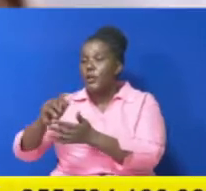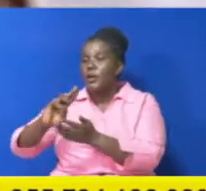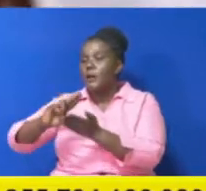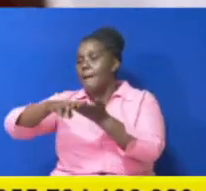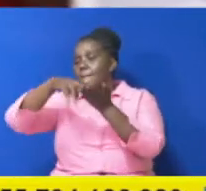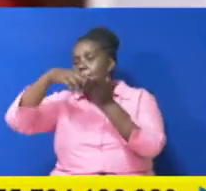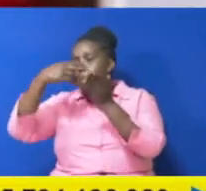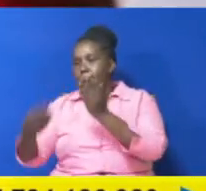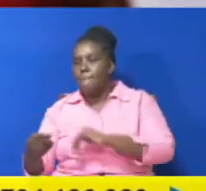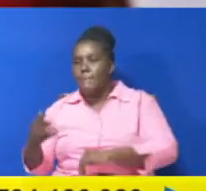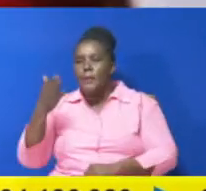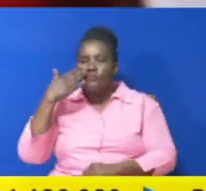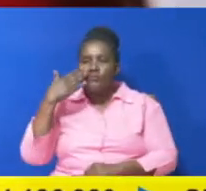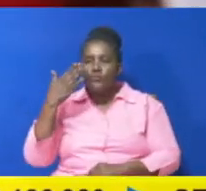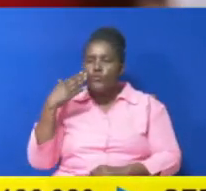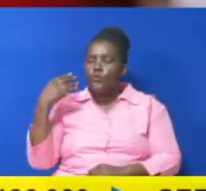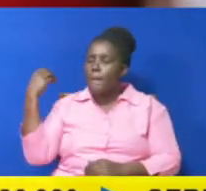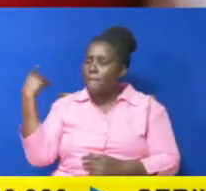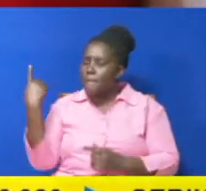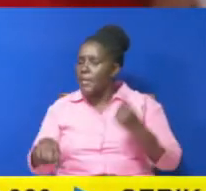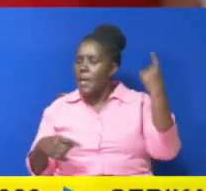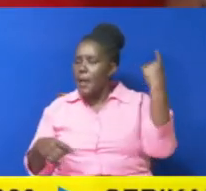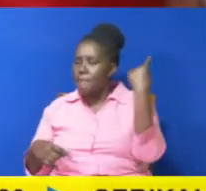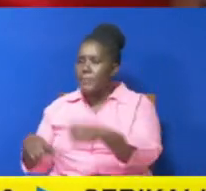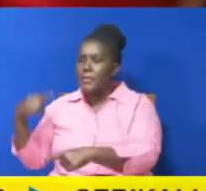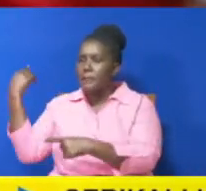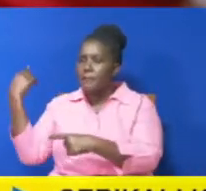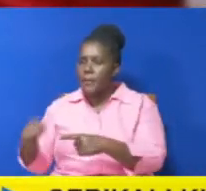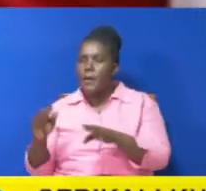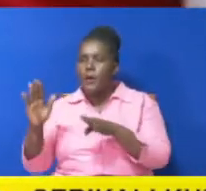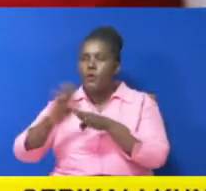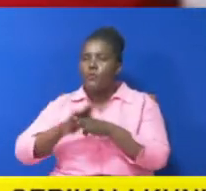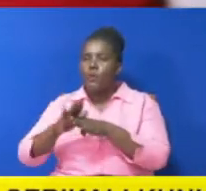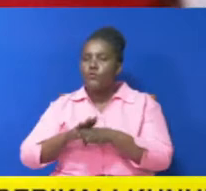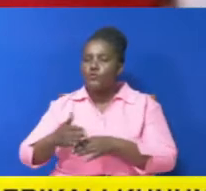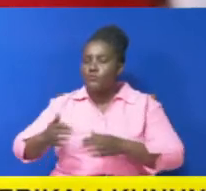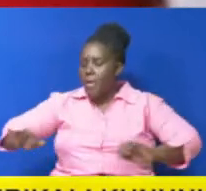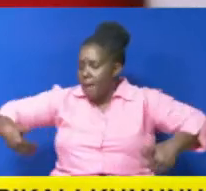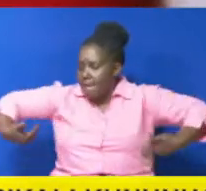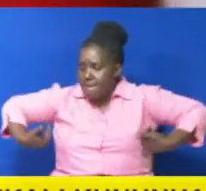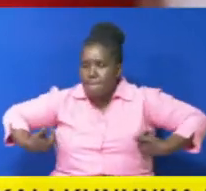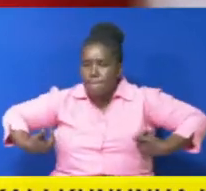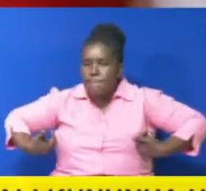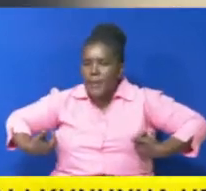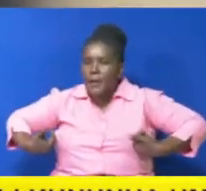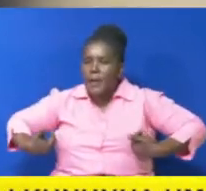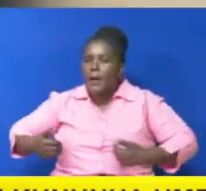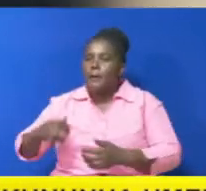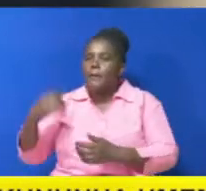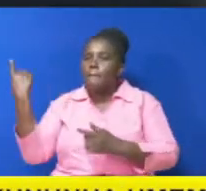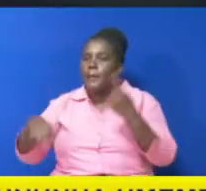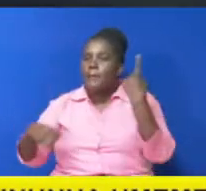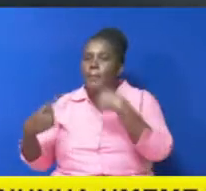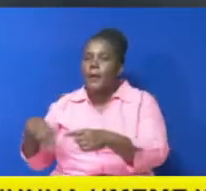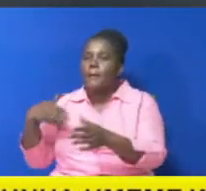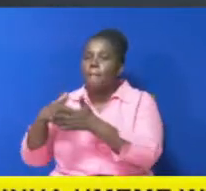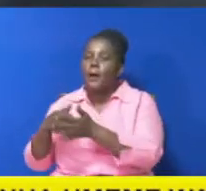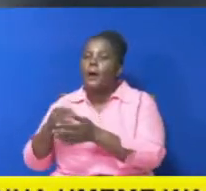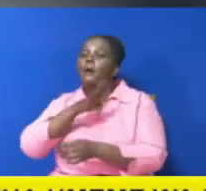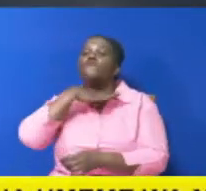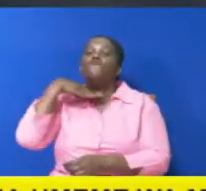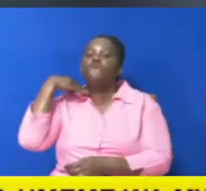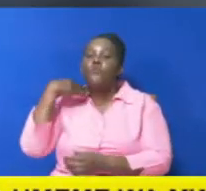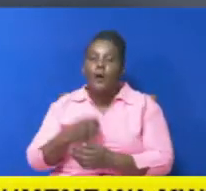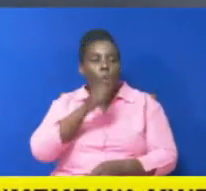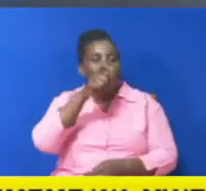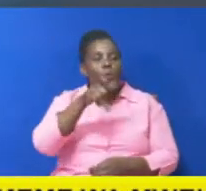chini. Mzungu huyo aliendelea kumpiga Ogorchuku akitumia magongo yake ya kutembelea hadi kumuua. Watu walishuhudia tukio hilo